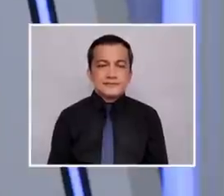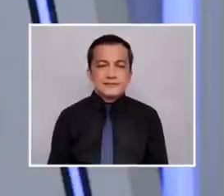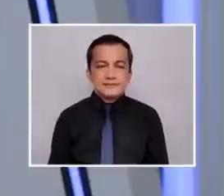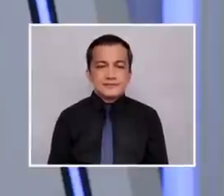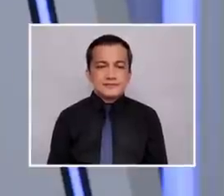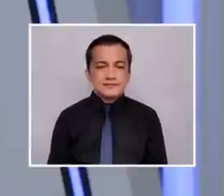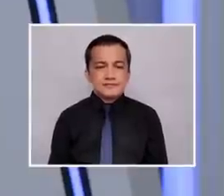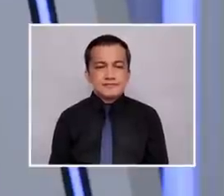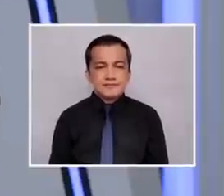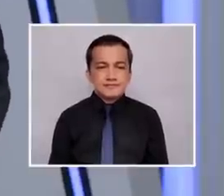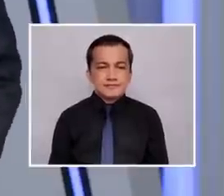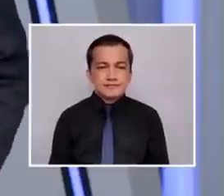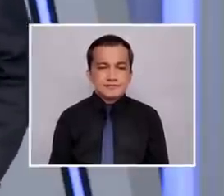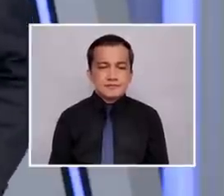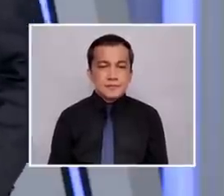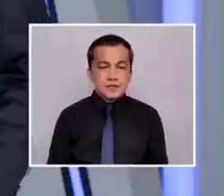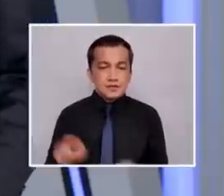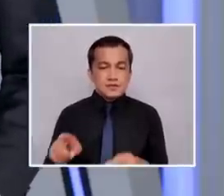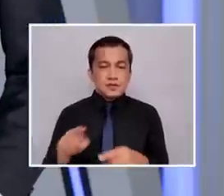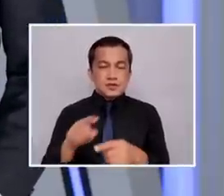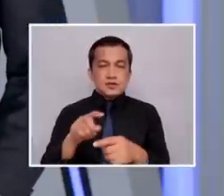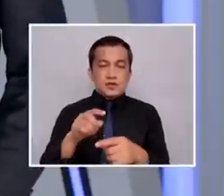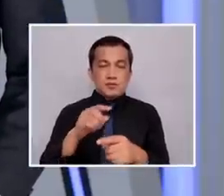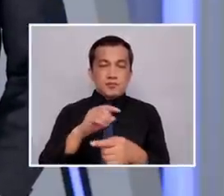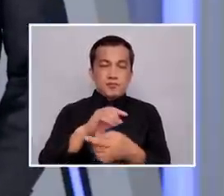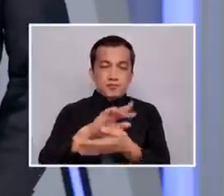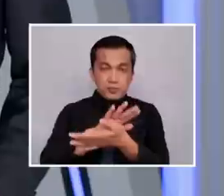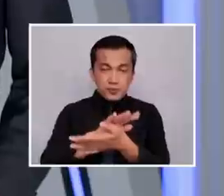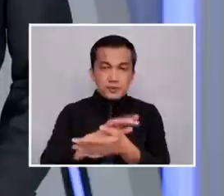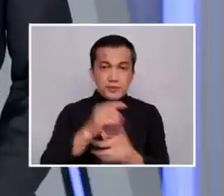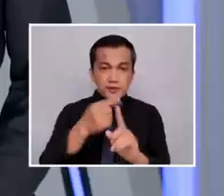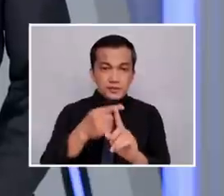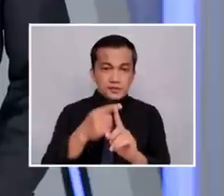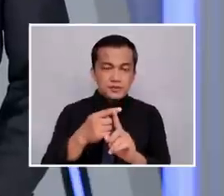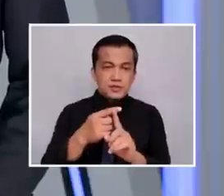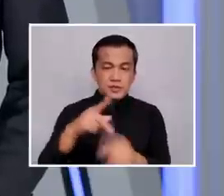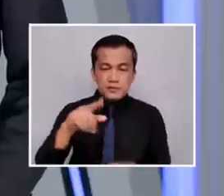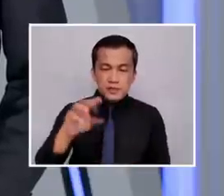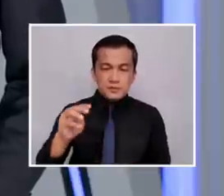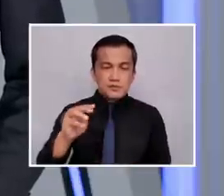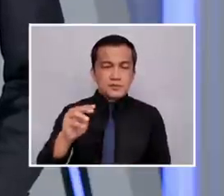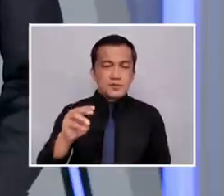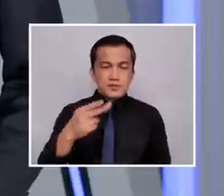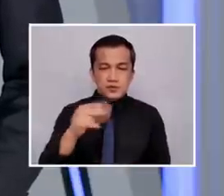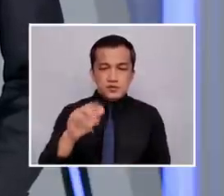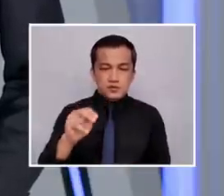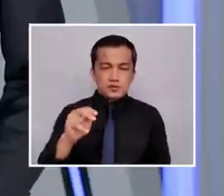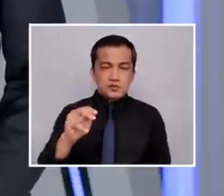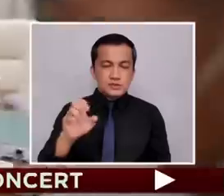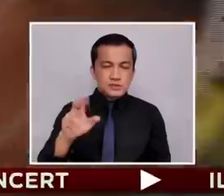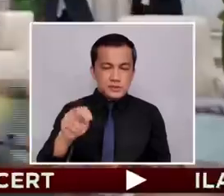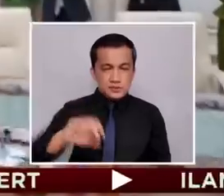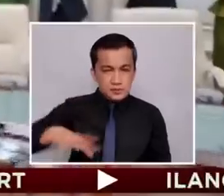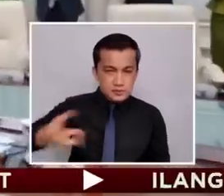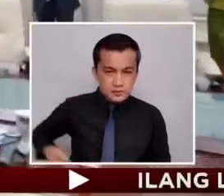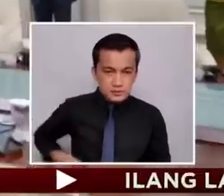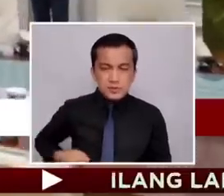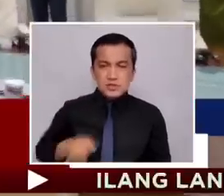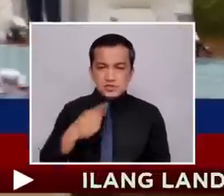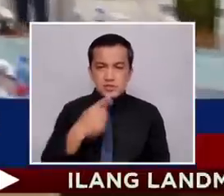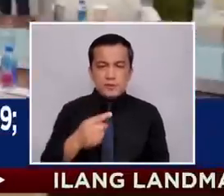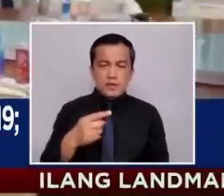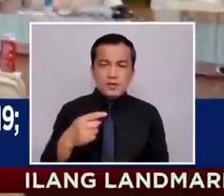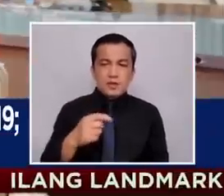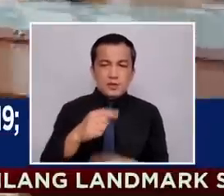Nagpositibo sa COVID-19 si Cambodian Prime Minister Hun Sen. Kinumpirma ng opisyal na nagpositibo siya sa virus ilang